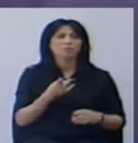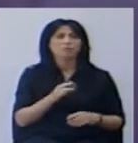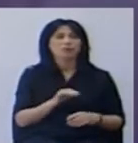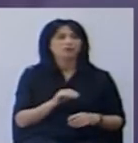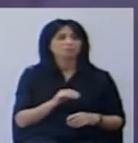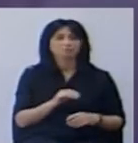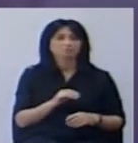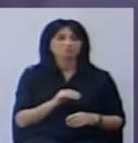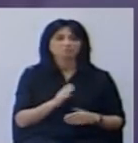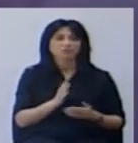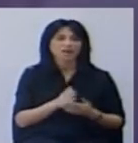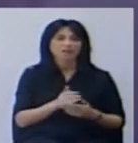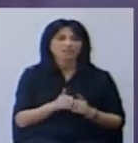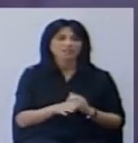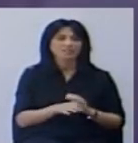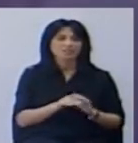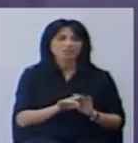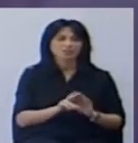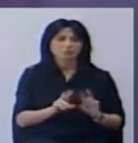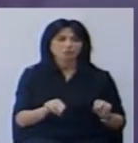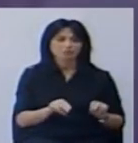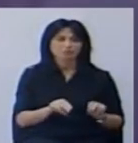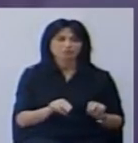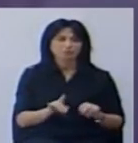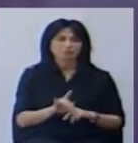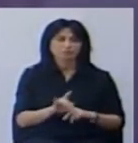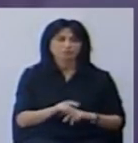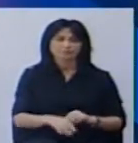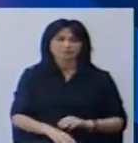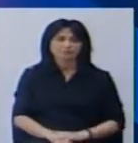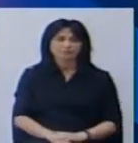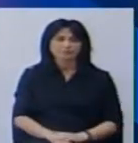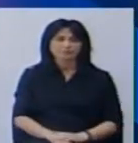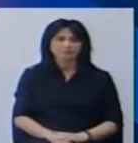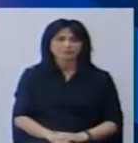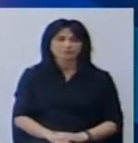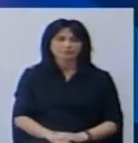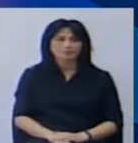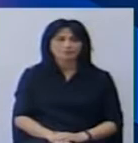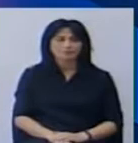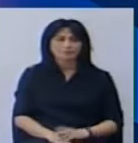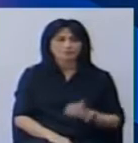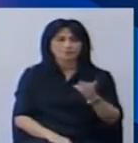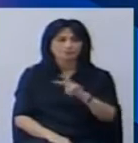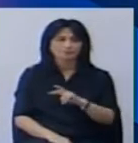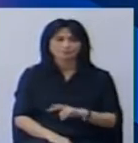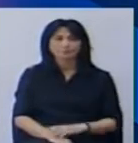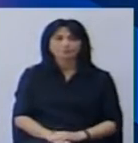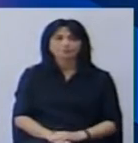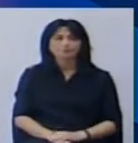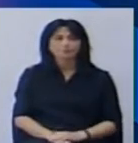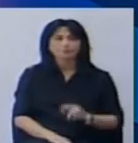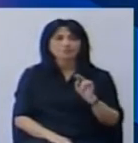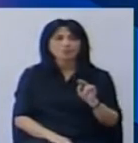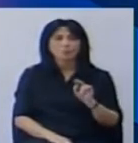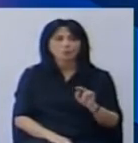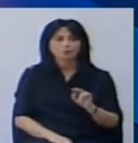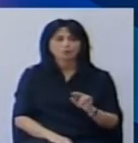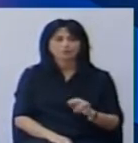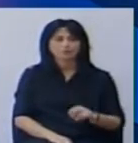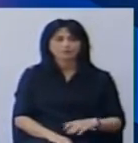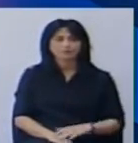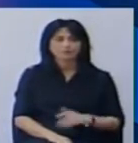მაინც მგონია, რომ არის წინასაარჩევნო. ქალბატონ ლელა, ფოთზე გადავიდეთ. ფოთი, რომელიც არის